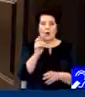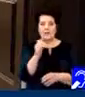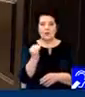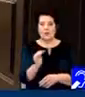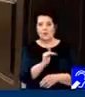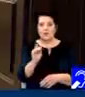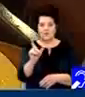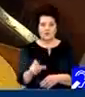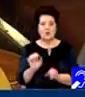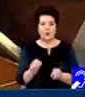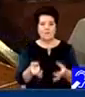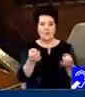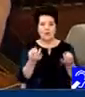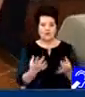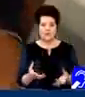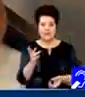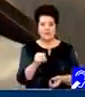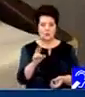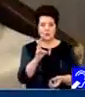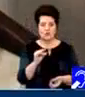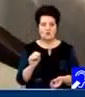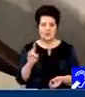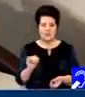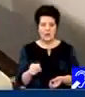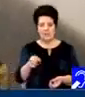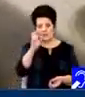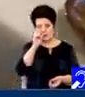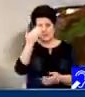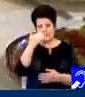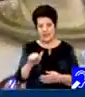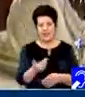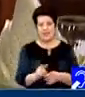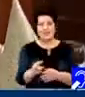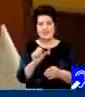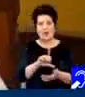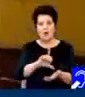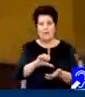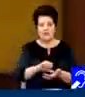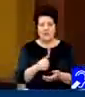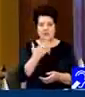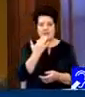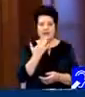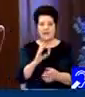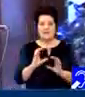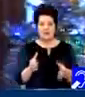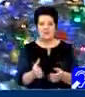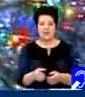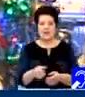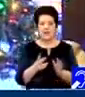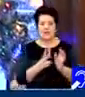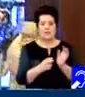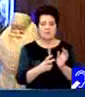par să fie un pic mai modeste. Dejunul și cina pentru membrii guvernelor străine sau reprezentanții misiunilor internaționale va costa